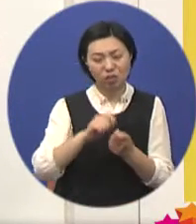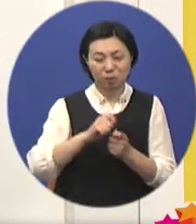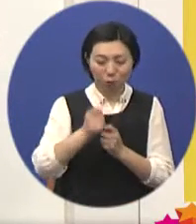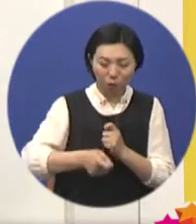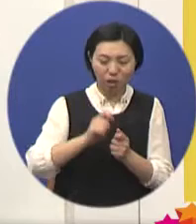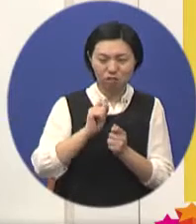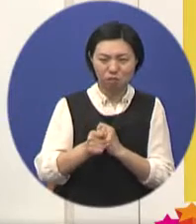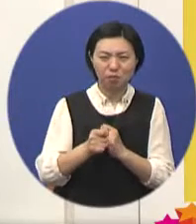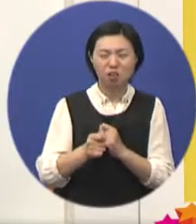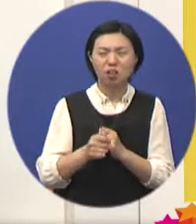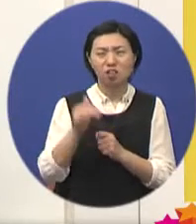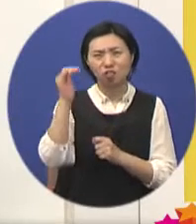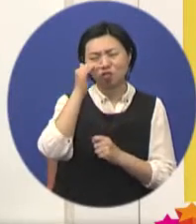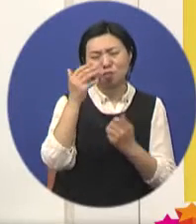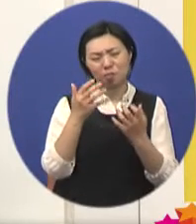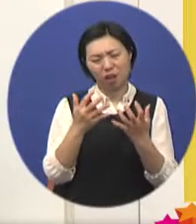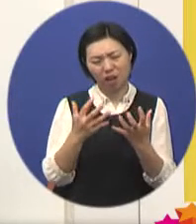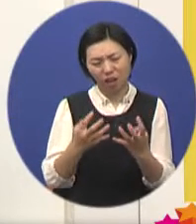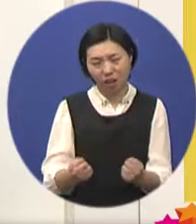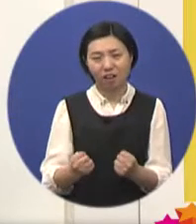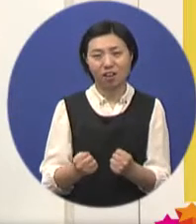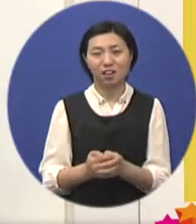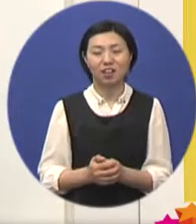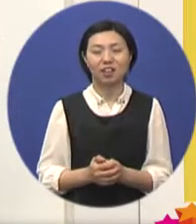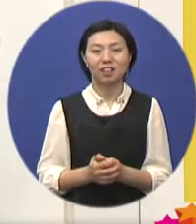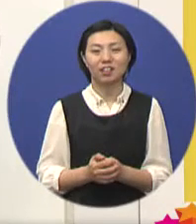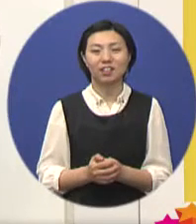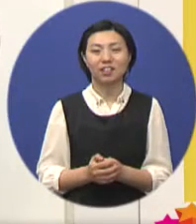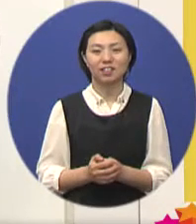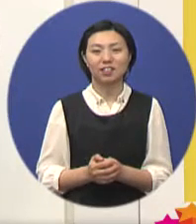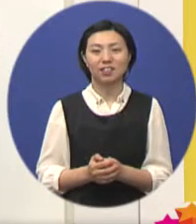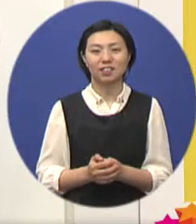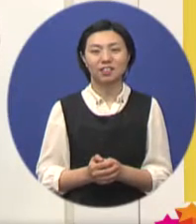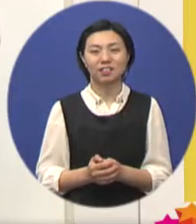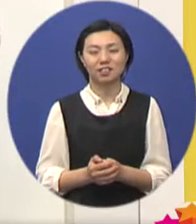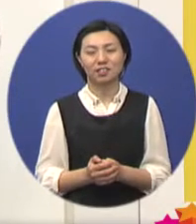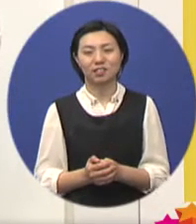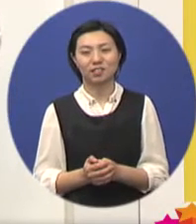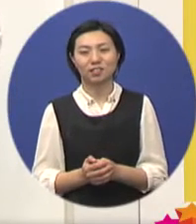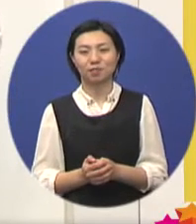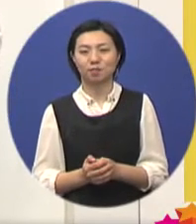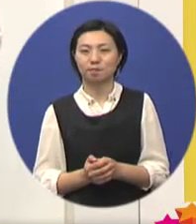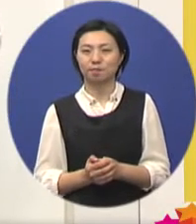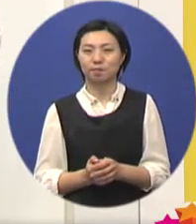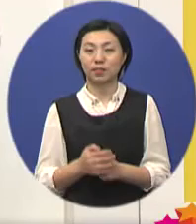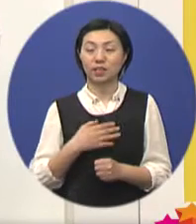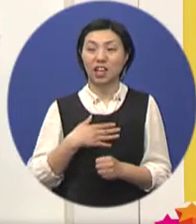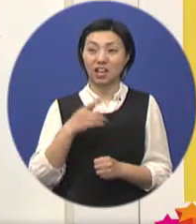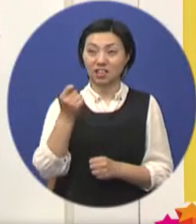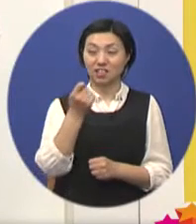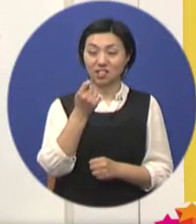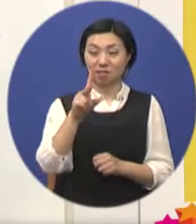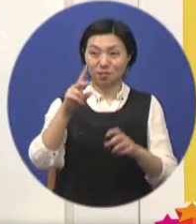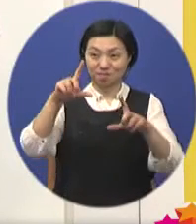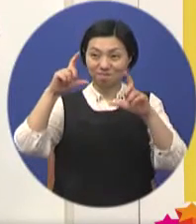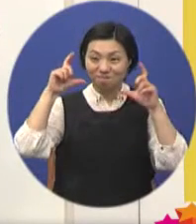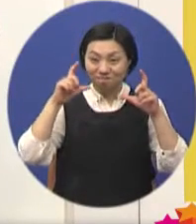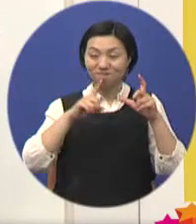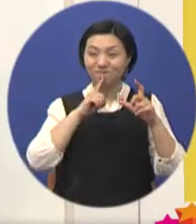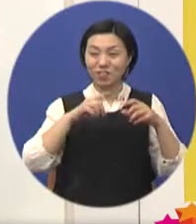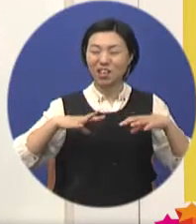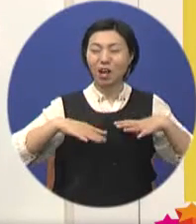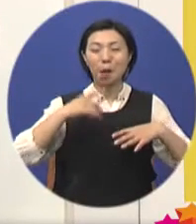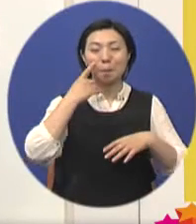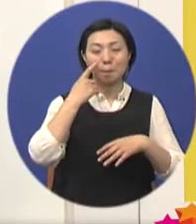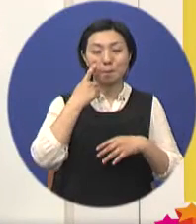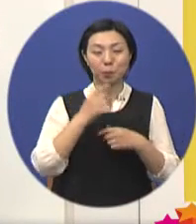합도 드시면서. 아, 예. 예. 그럼 말씀하세요. 동네 예. 친구들 나 텔레비 나왔은 게. 우리